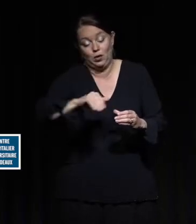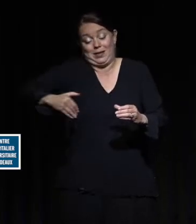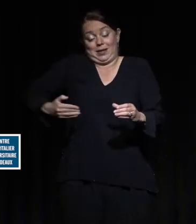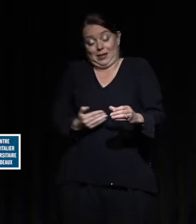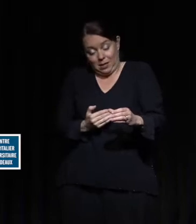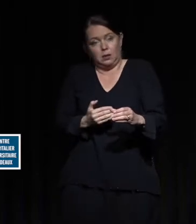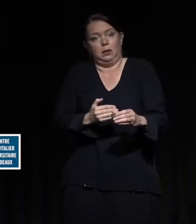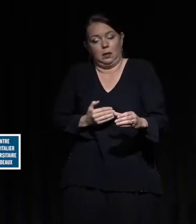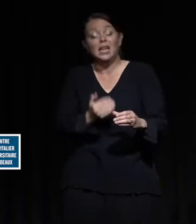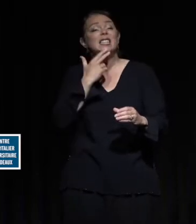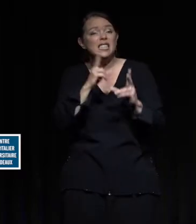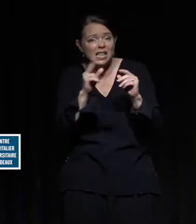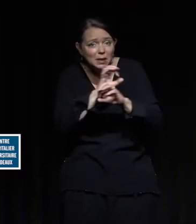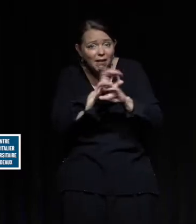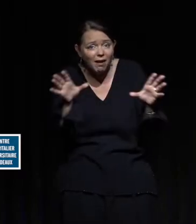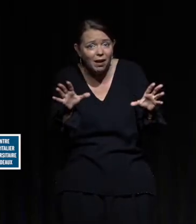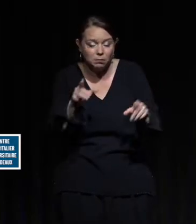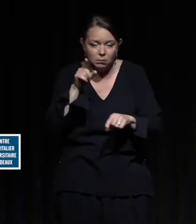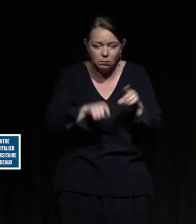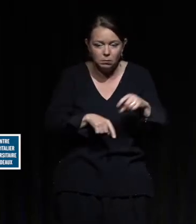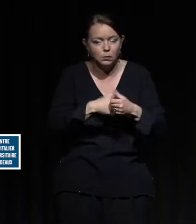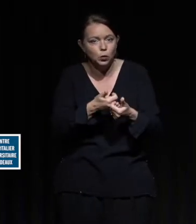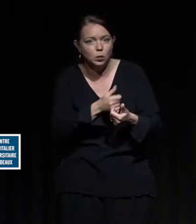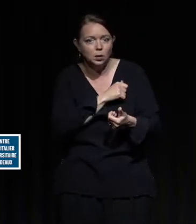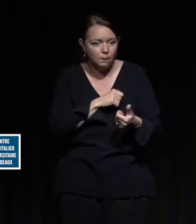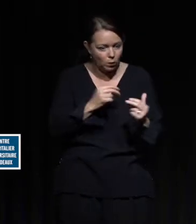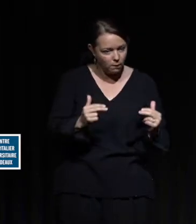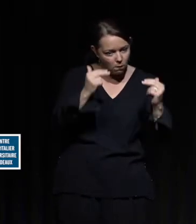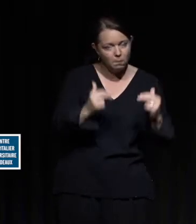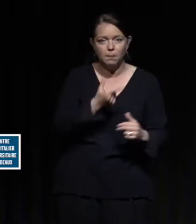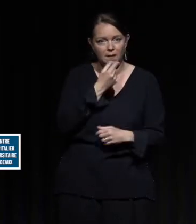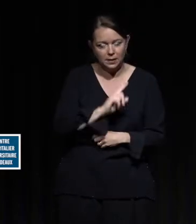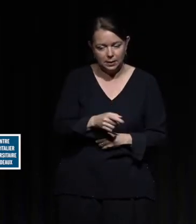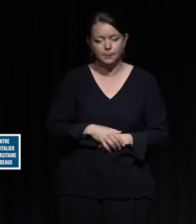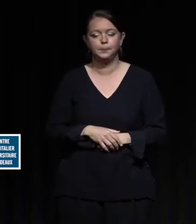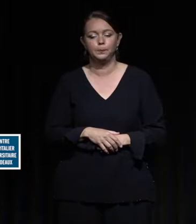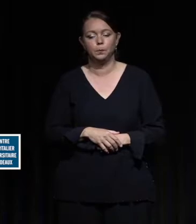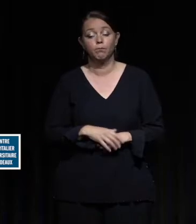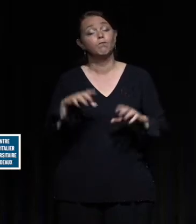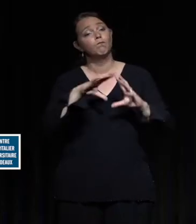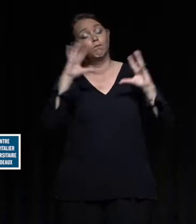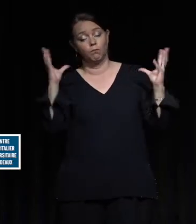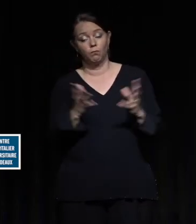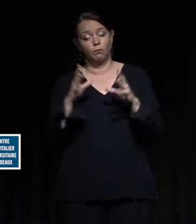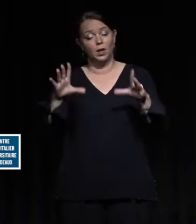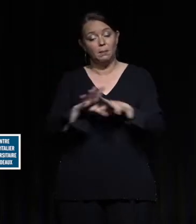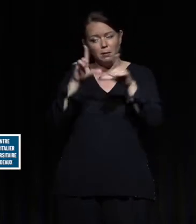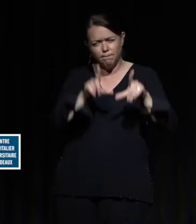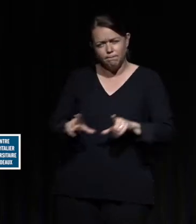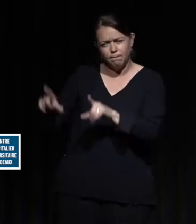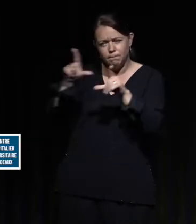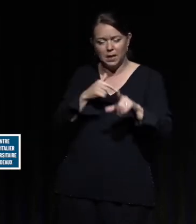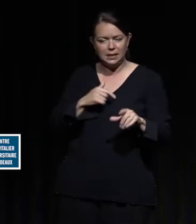n'explique rien à personne, ça dépend si elle est importante ou pas, mais c'est plus difficile. Globalement, on est en train de chercher des signes